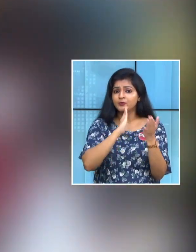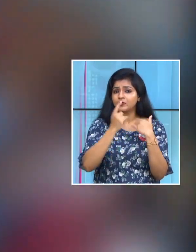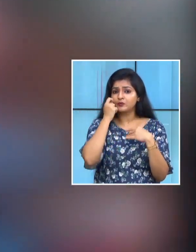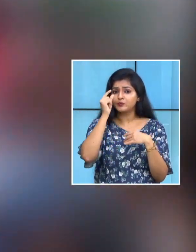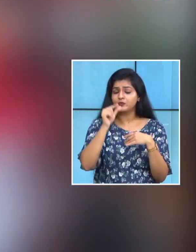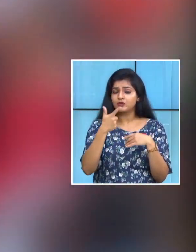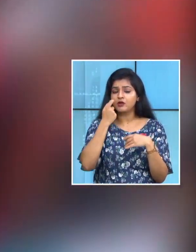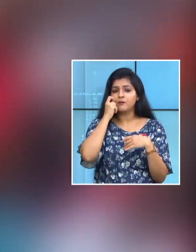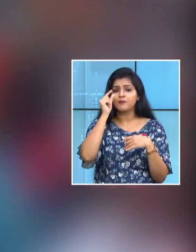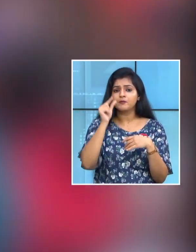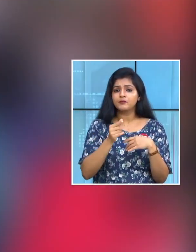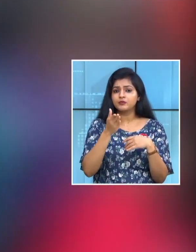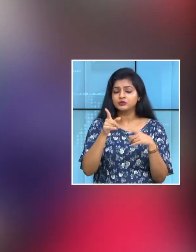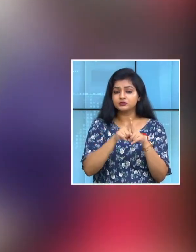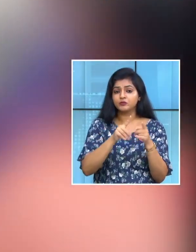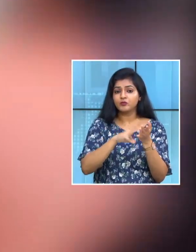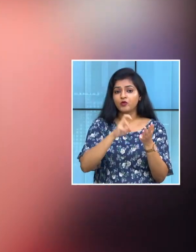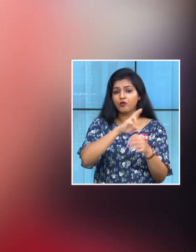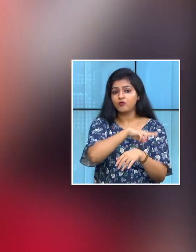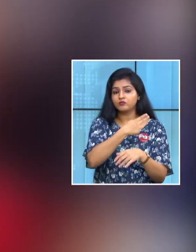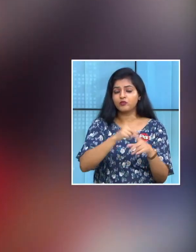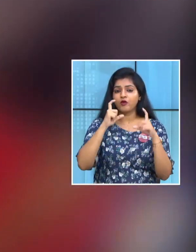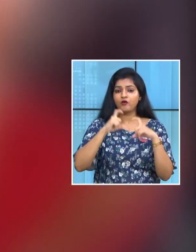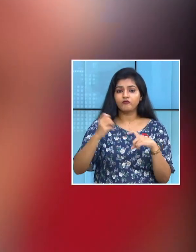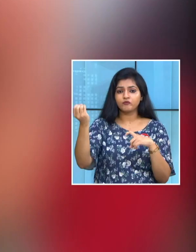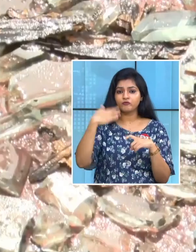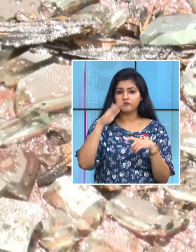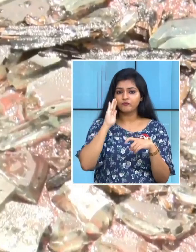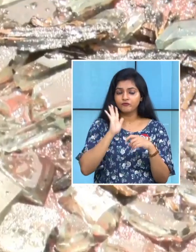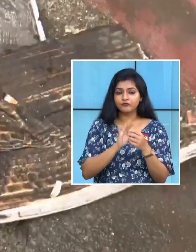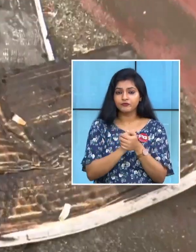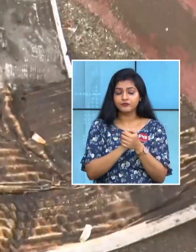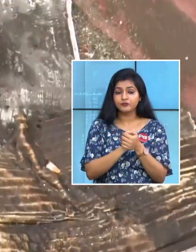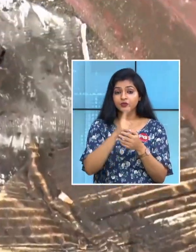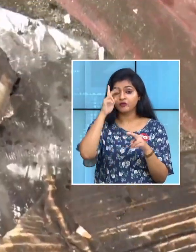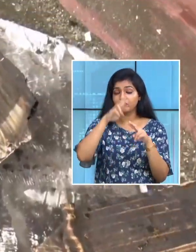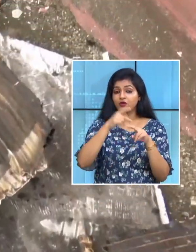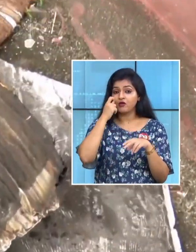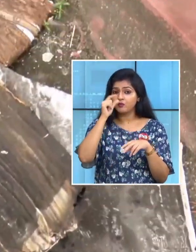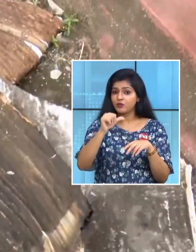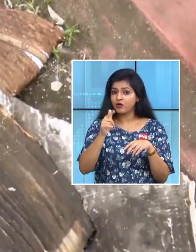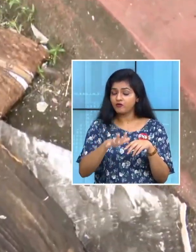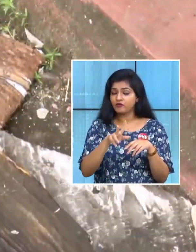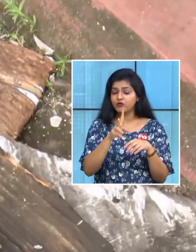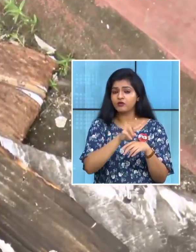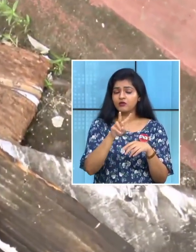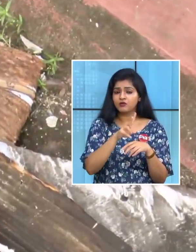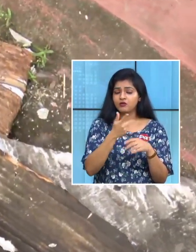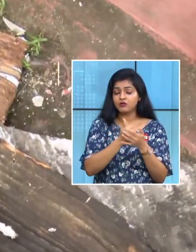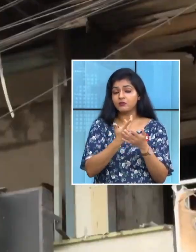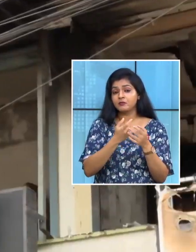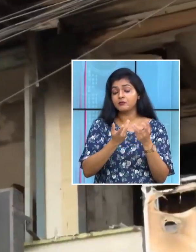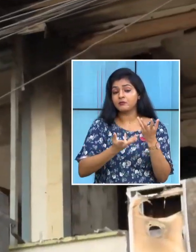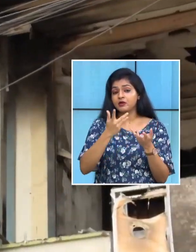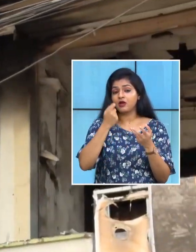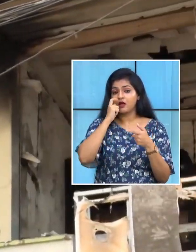പുരുഷനാണ് എന്നുള്ളതാണ്. പുരുഷനാണെന്ന് മെഡിക്കൽ കോളേജിൽ നിന്ന് സ്ഥിരീകരിച്ചിട്ടുണ്ടെന്നുള്ളതാണ്. അങ്ങനെയെങ്കിൽ എങ്കിൽ പോലീസ് സംശയിക്കുന്നത് നമ്മൾ നേരത്തെ സൂചിപ്പിച്ചതുപോലെ ഒരുപക്ഷെ അത് വൈഷയുടെ